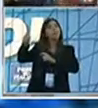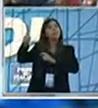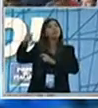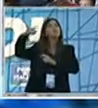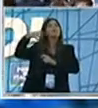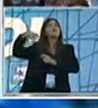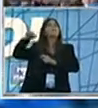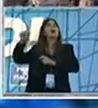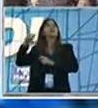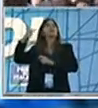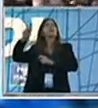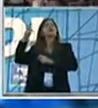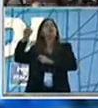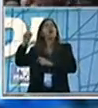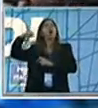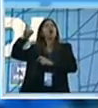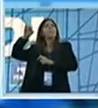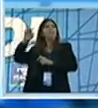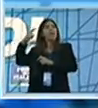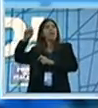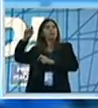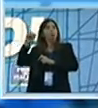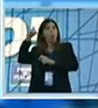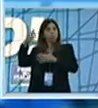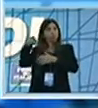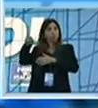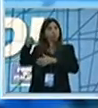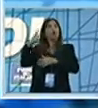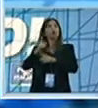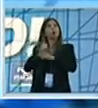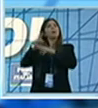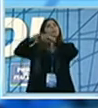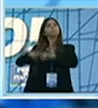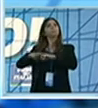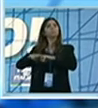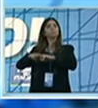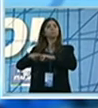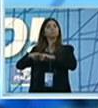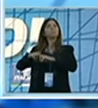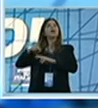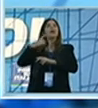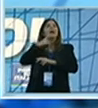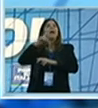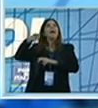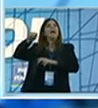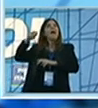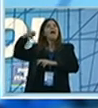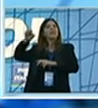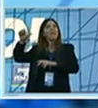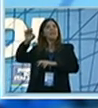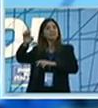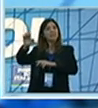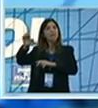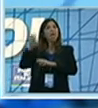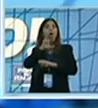mettiamola così. Però appunto le cronache narrano, molto fresche, che i tre non si sono quasi parlati e che in quel contesto